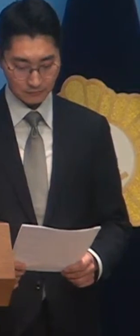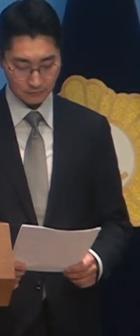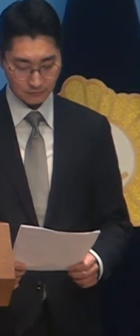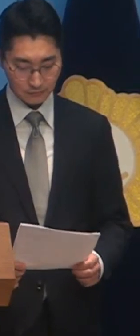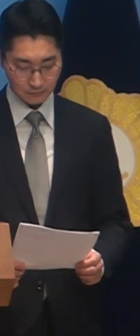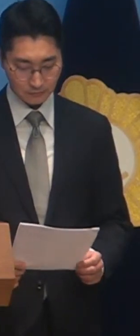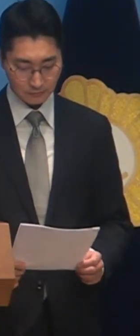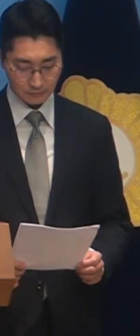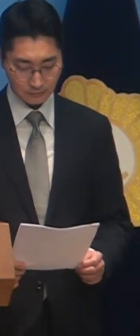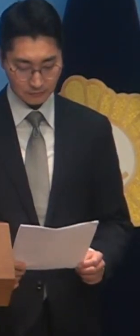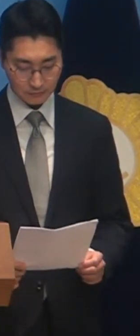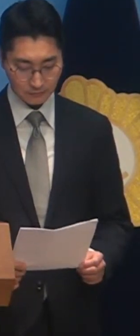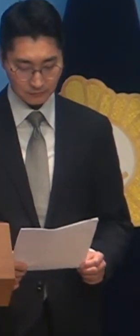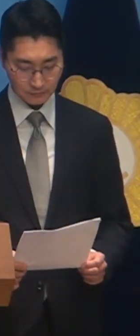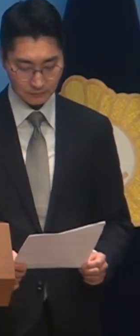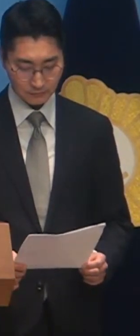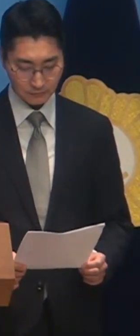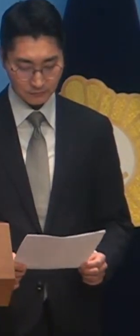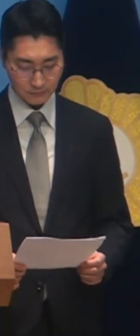중대범죄수사청과 공소청,